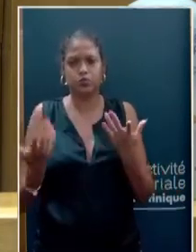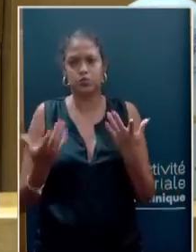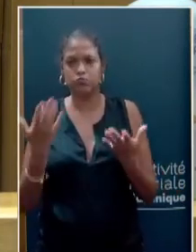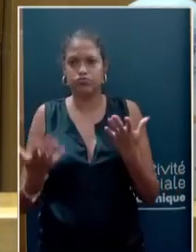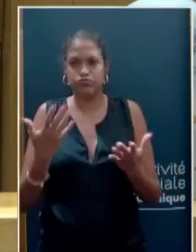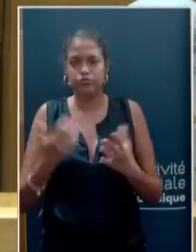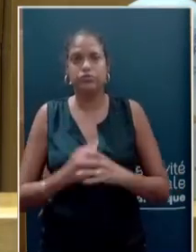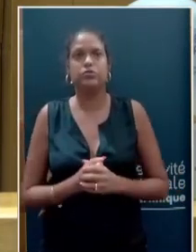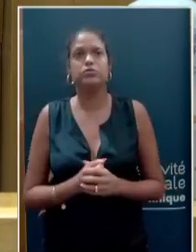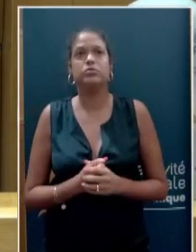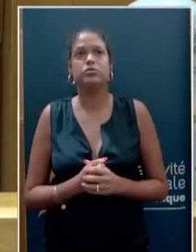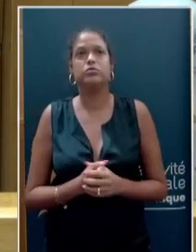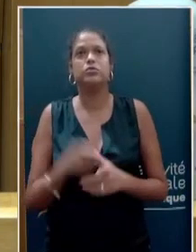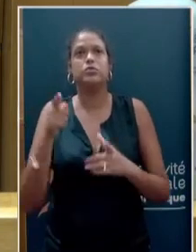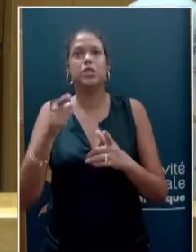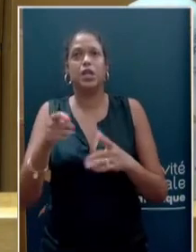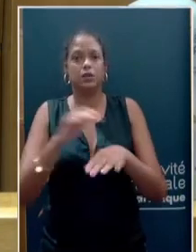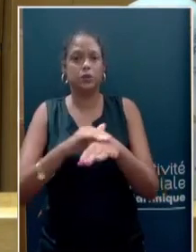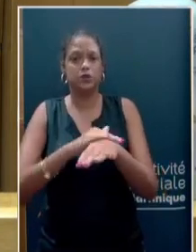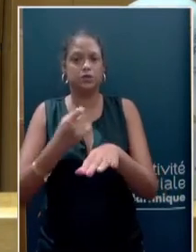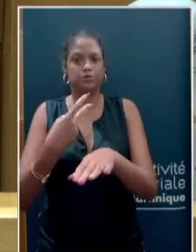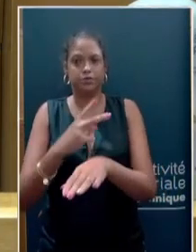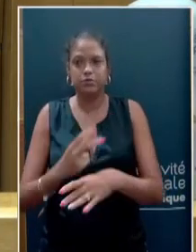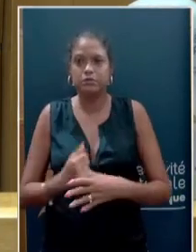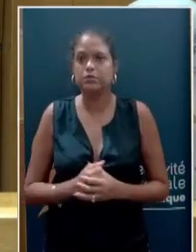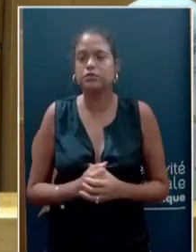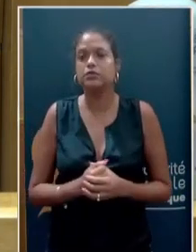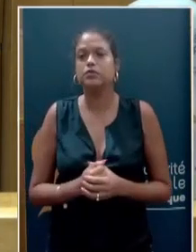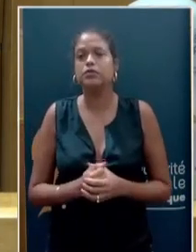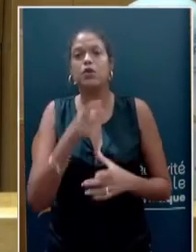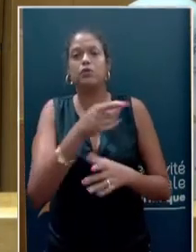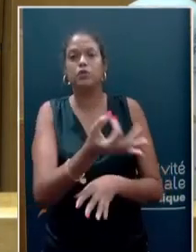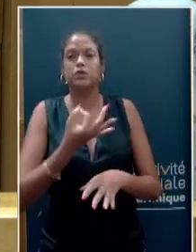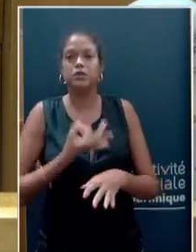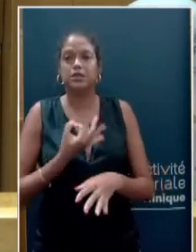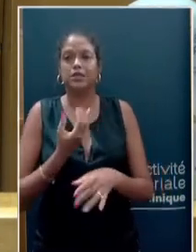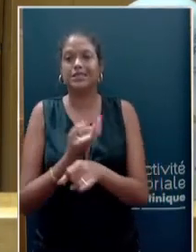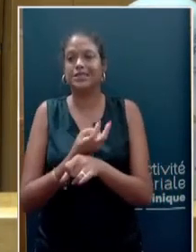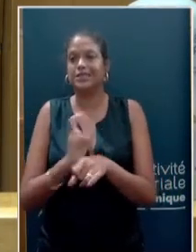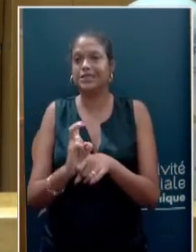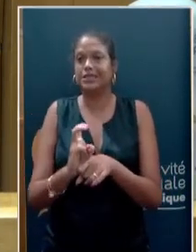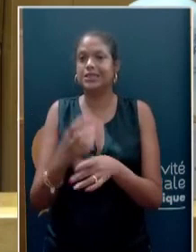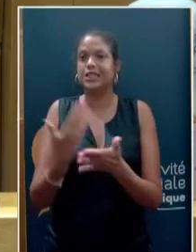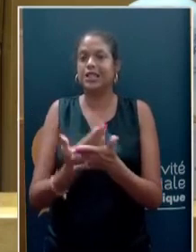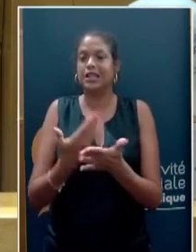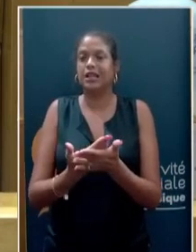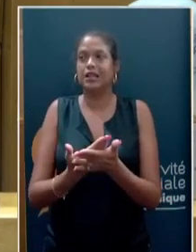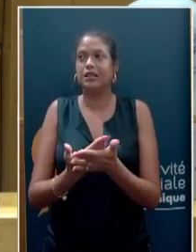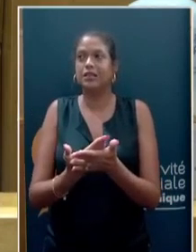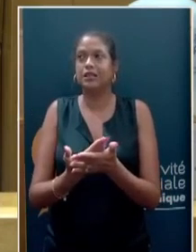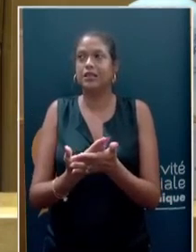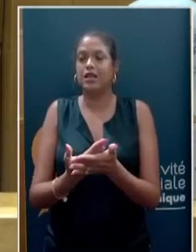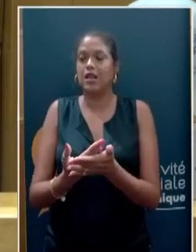dans l'exposé des motifs, vous avez parlé du risque de dégagement d'office des fonds